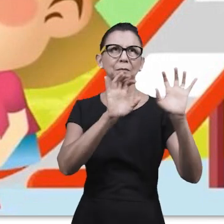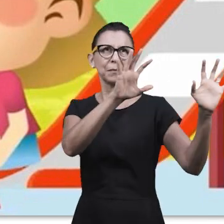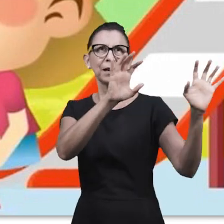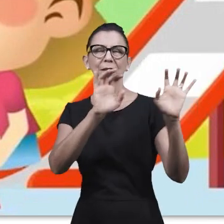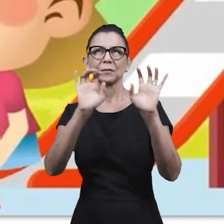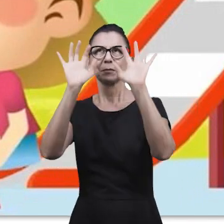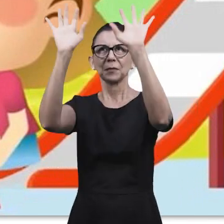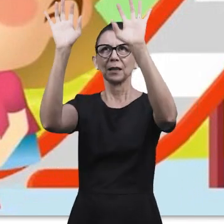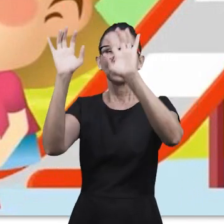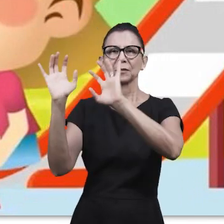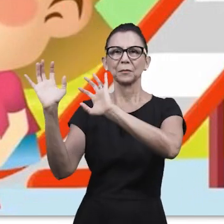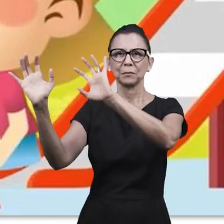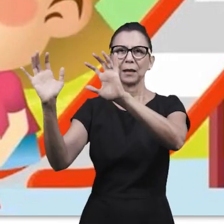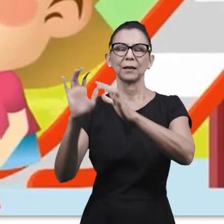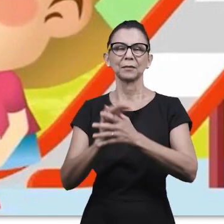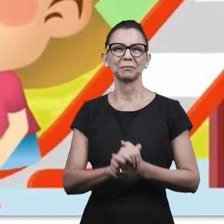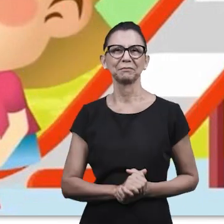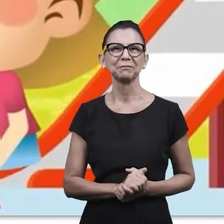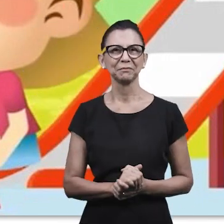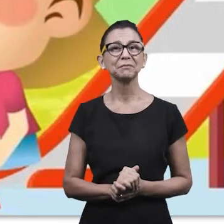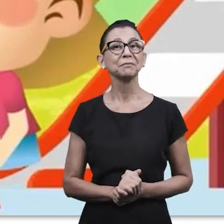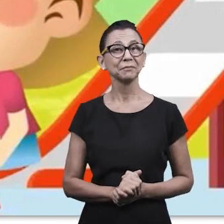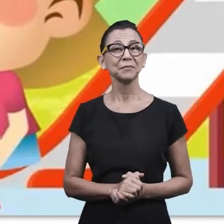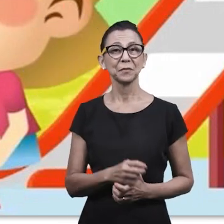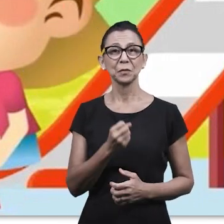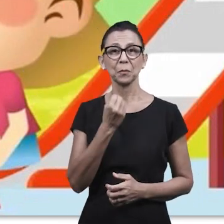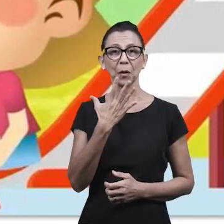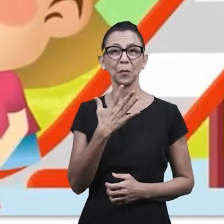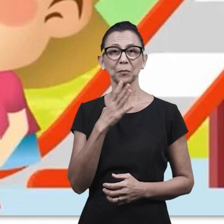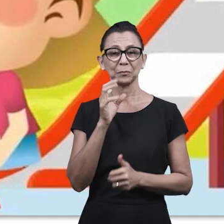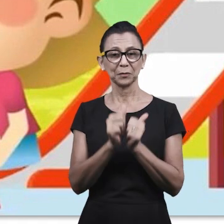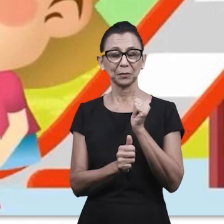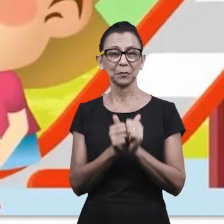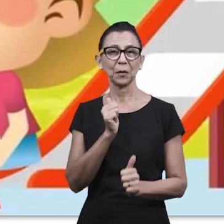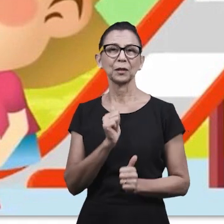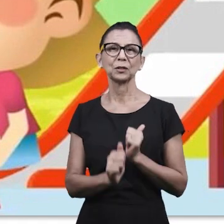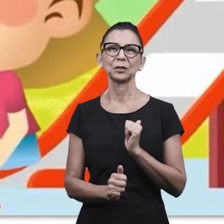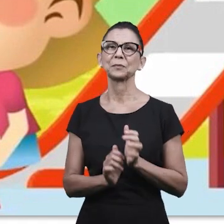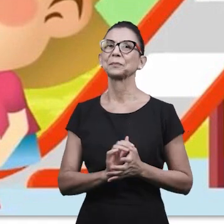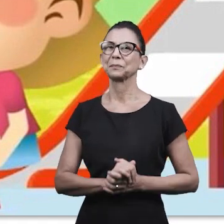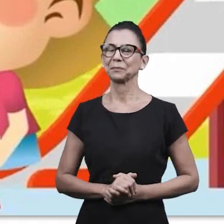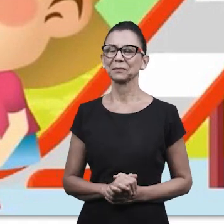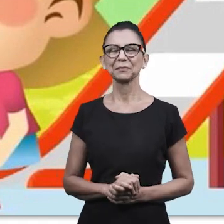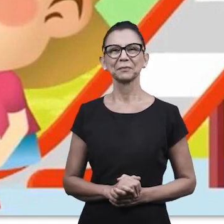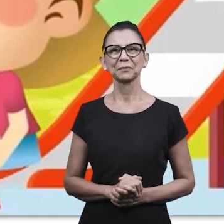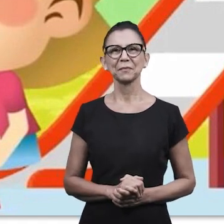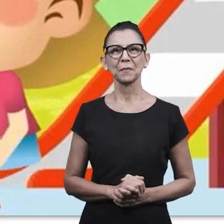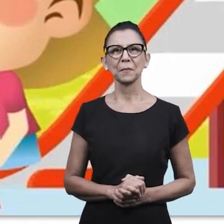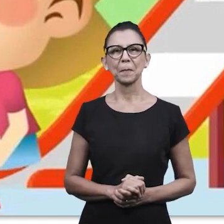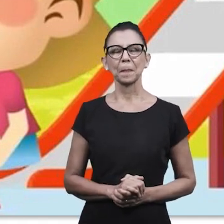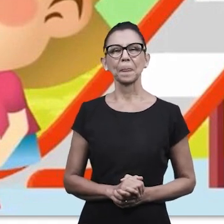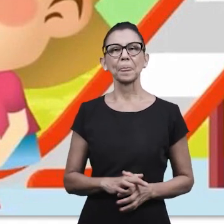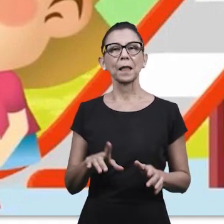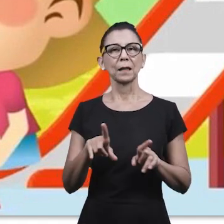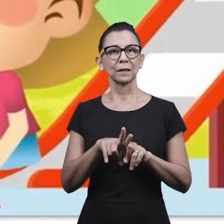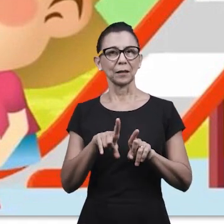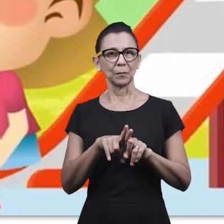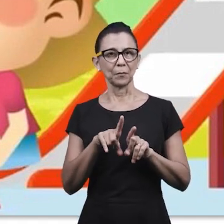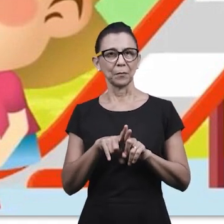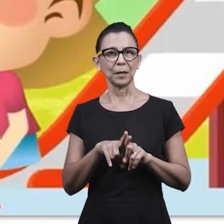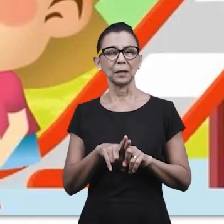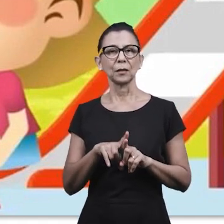jouer, pratiquer des sports, c'est bon, il fait bien. Cela est déjà beaucoup de choses. Un autre aspect, c'est